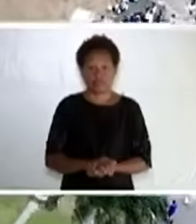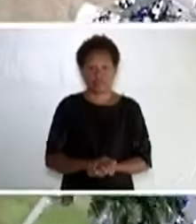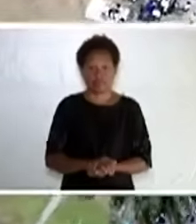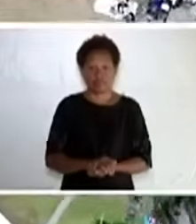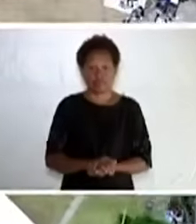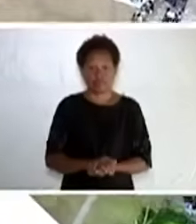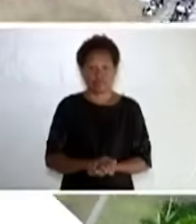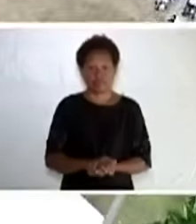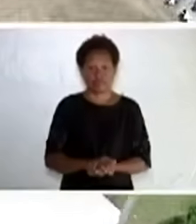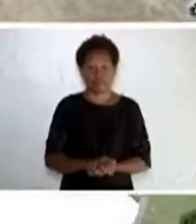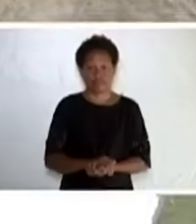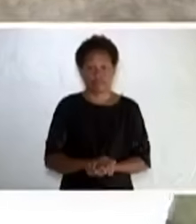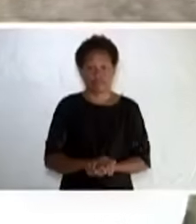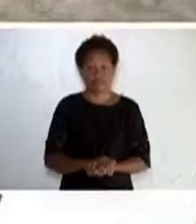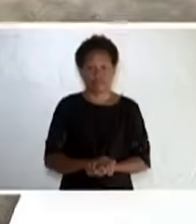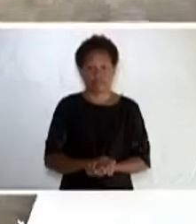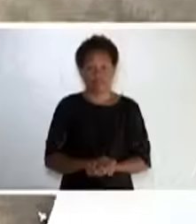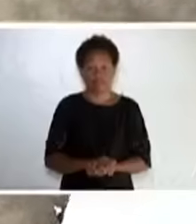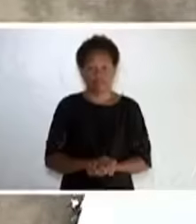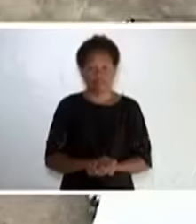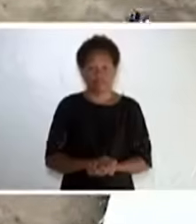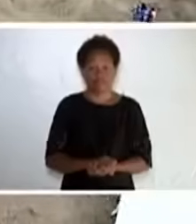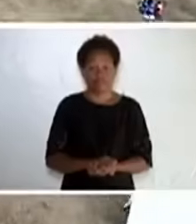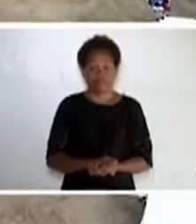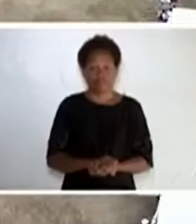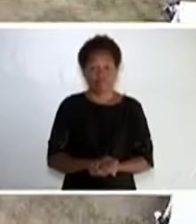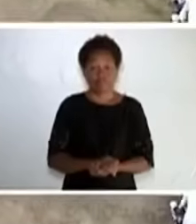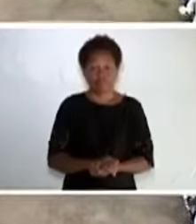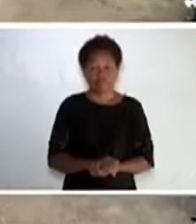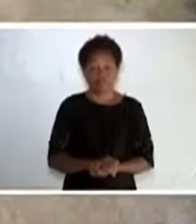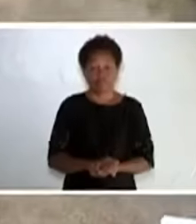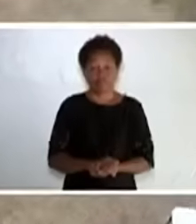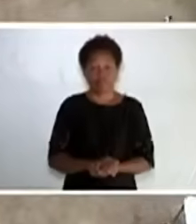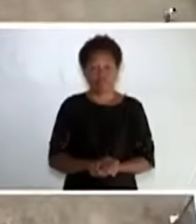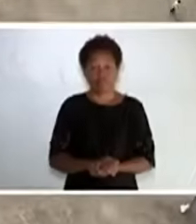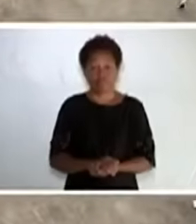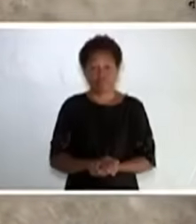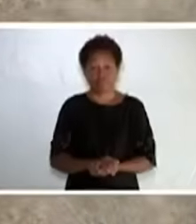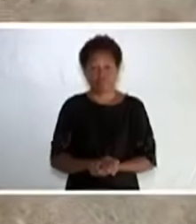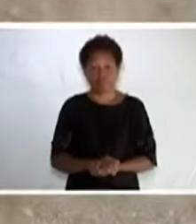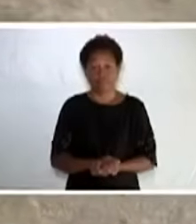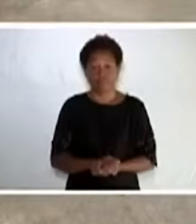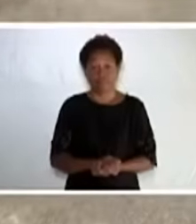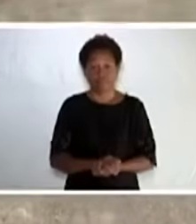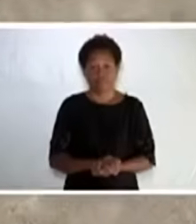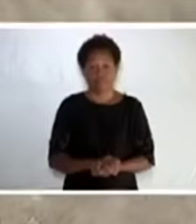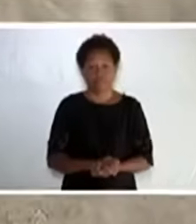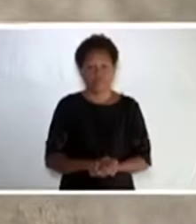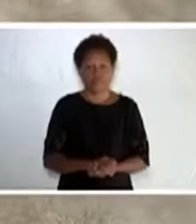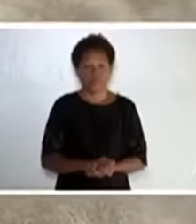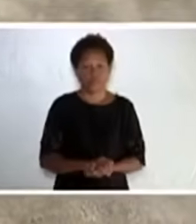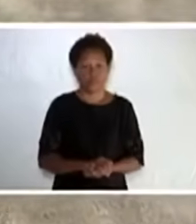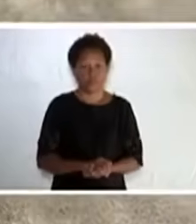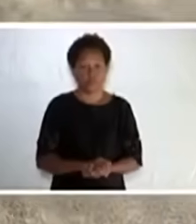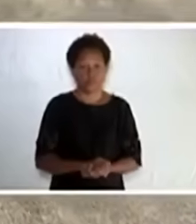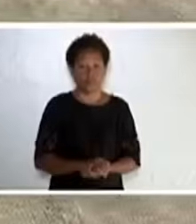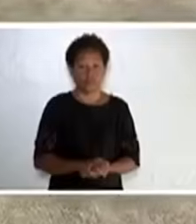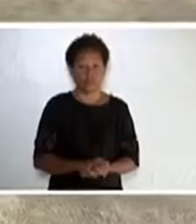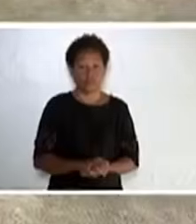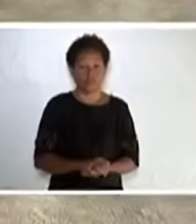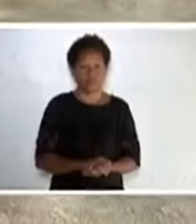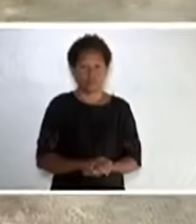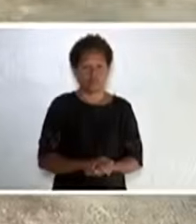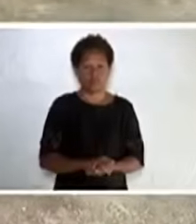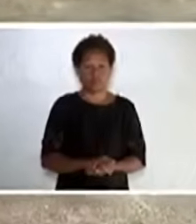के नागरिक, कुछ लोगों ने वहाँ पर भी अपनी जान दी है, उनको भी हम अपनी श्रद्धांजलि अर्पित करते हैं। और हमें गर्व है कि हम